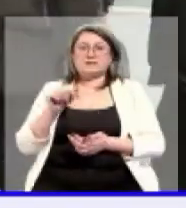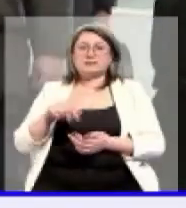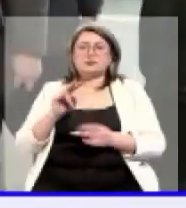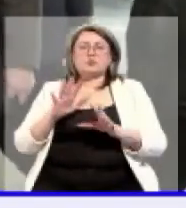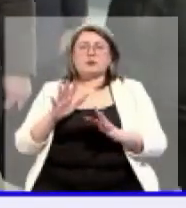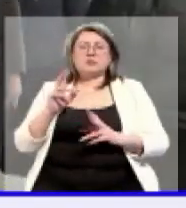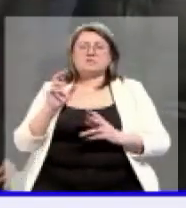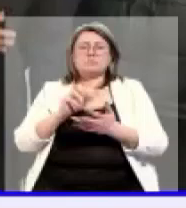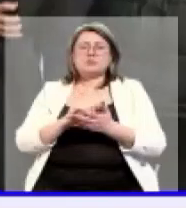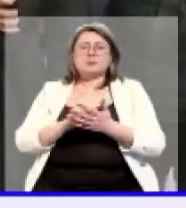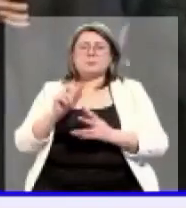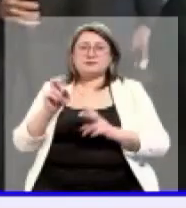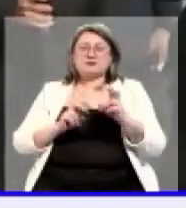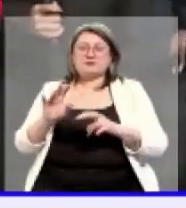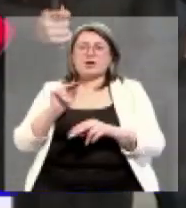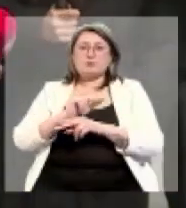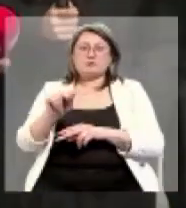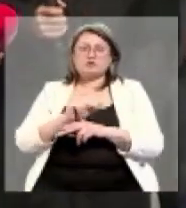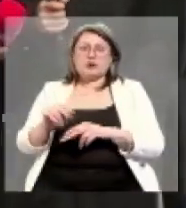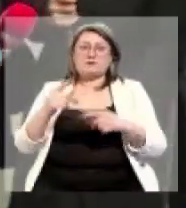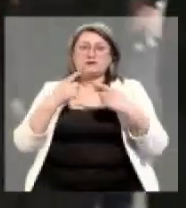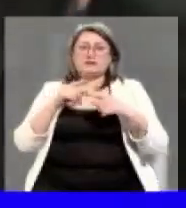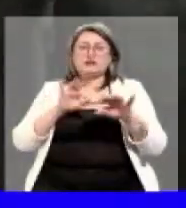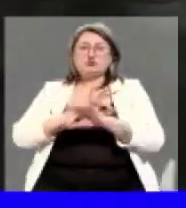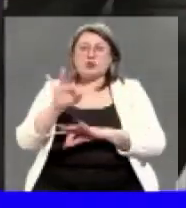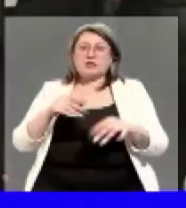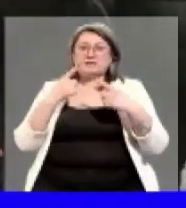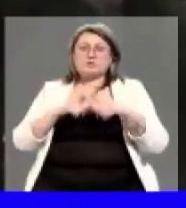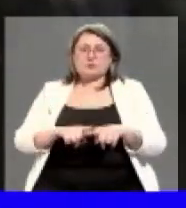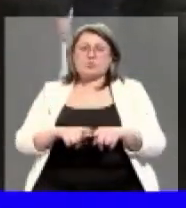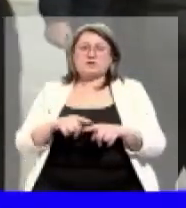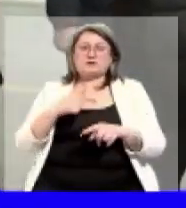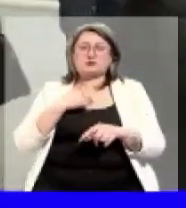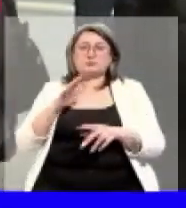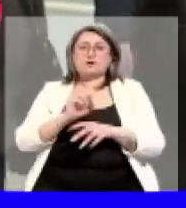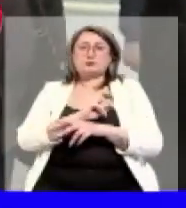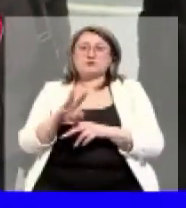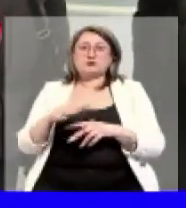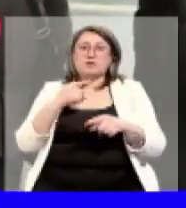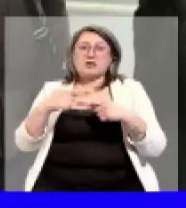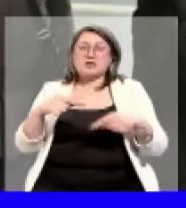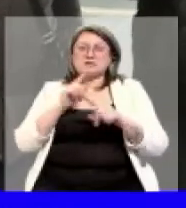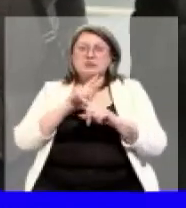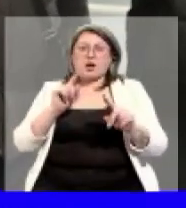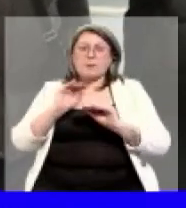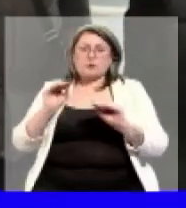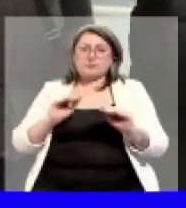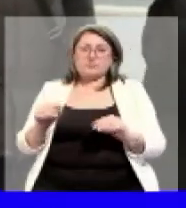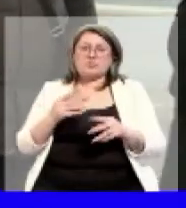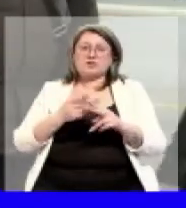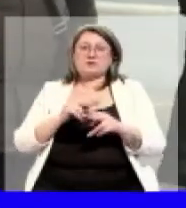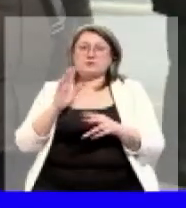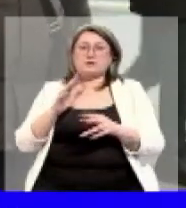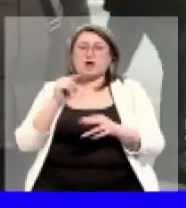логистикалық бағыттарға уақыттарды үнемдейміз. Жергілікті қамту орталығының жүйелі құрылымы қосымша қосылған құн салығының түсімін